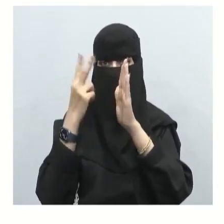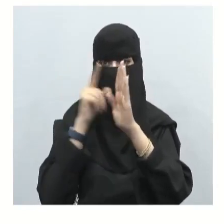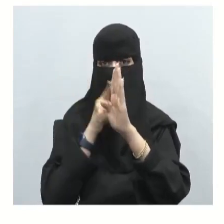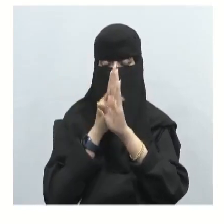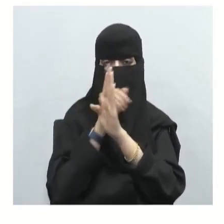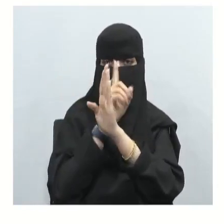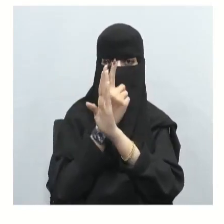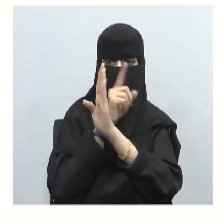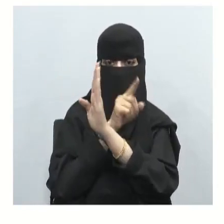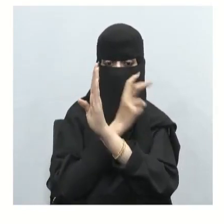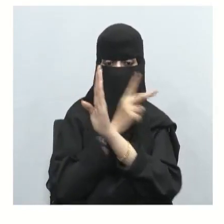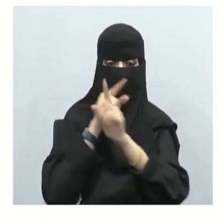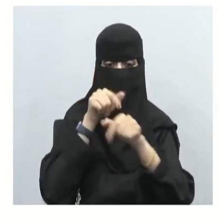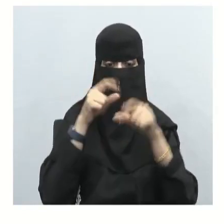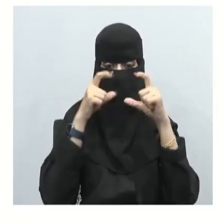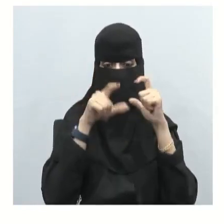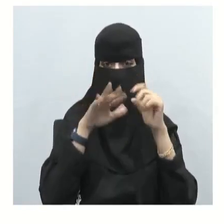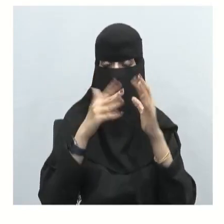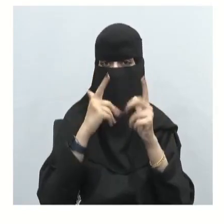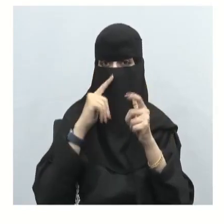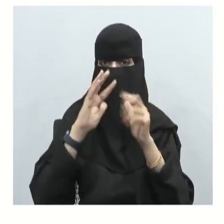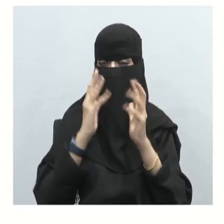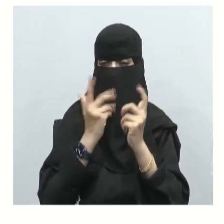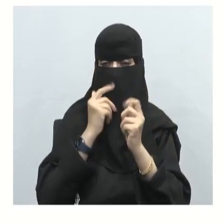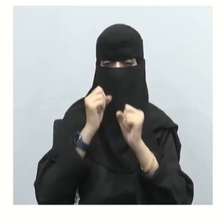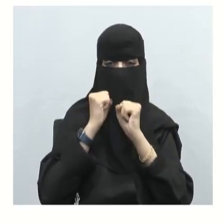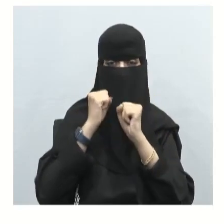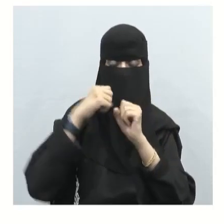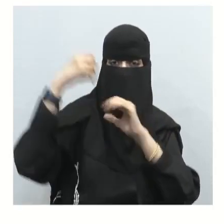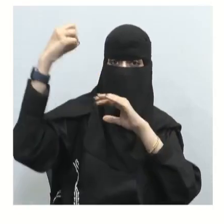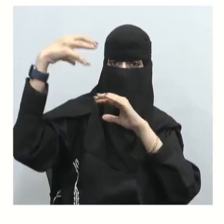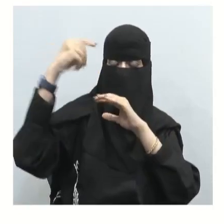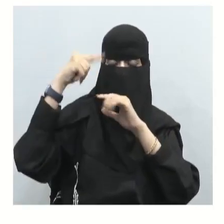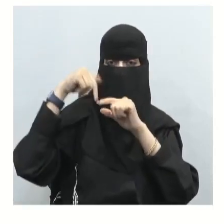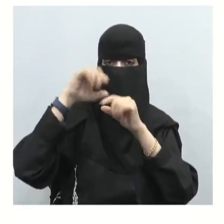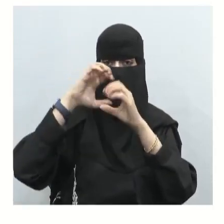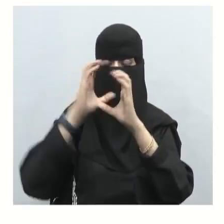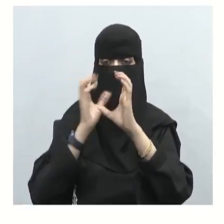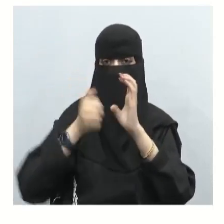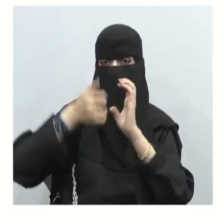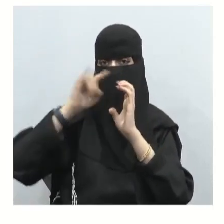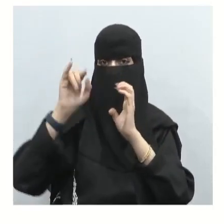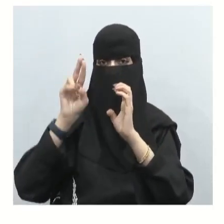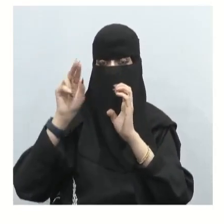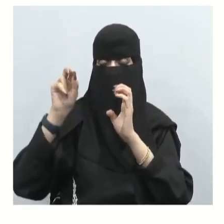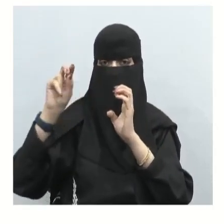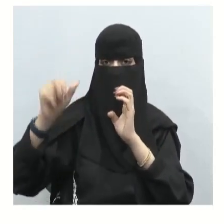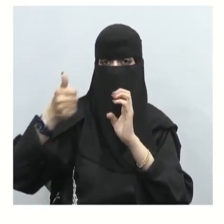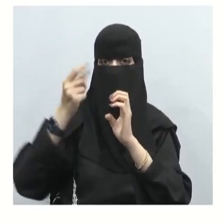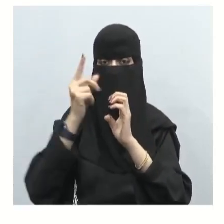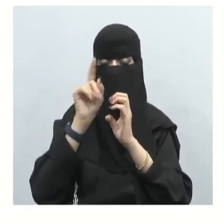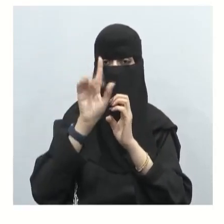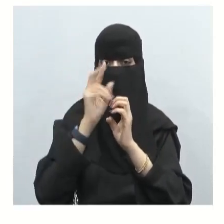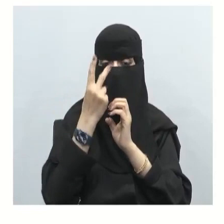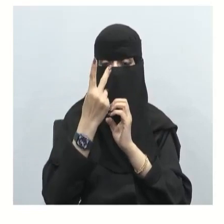كما يتضح من الشكل ادناه ما شده الضوء من مرشح الاستقطاب الثاني اذا